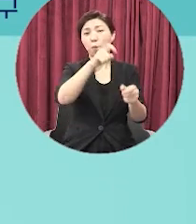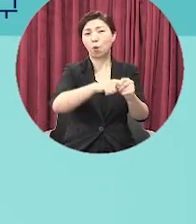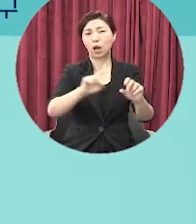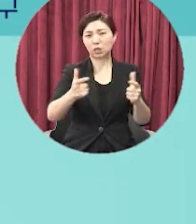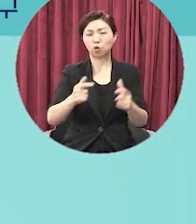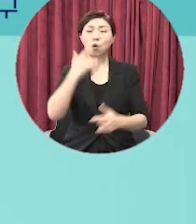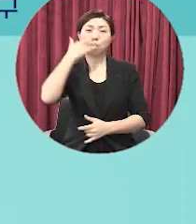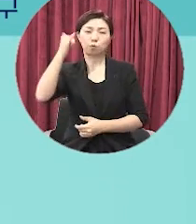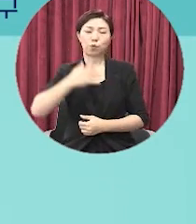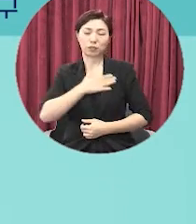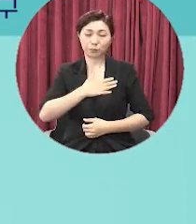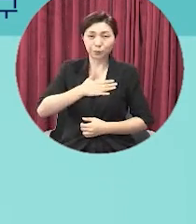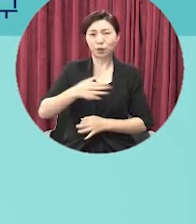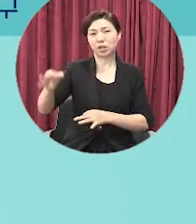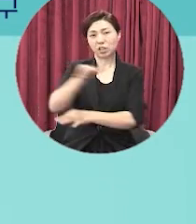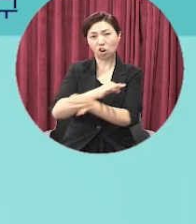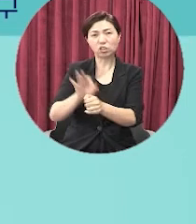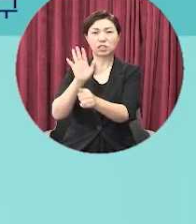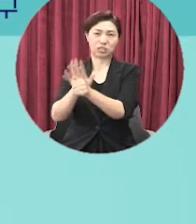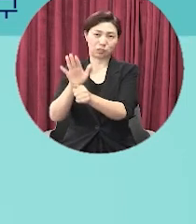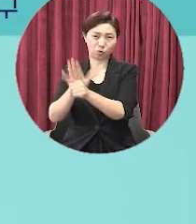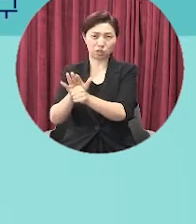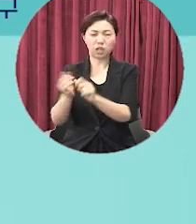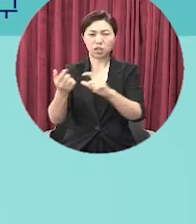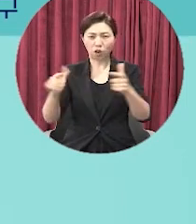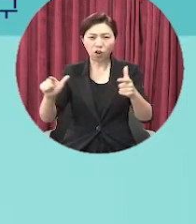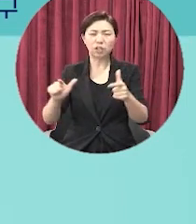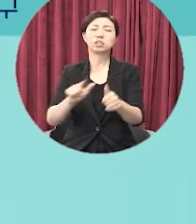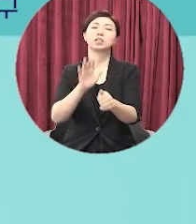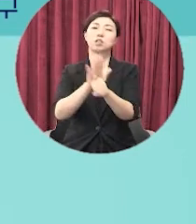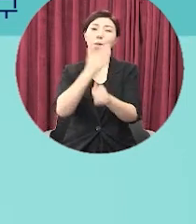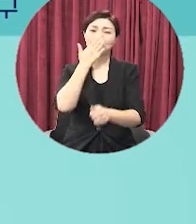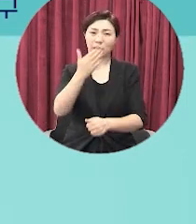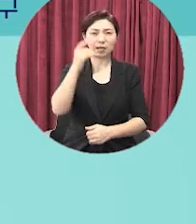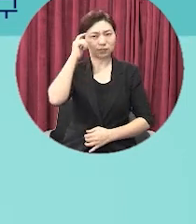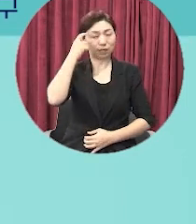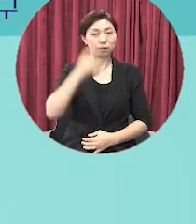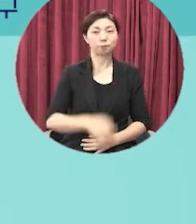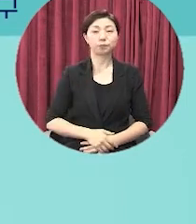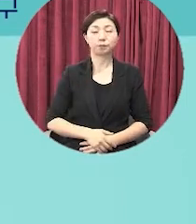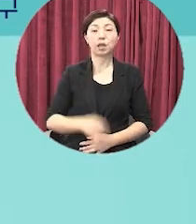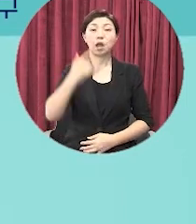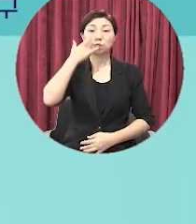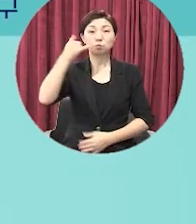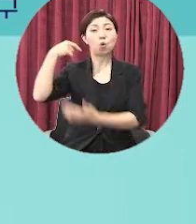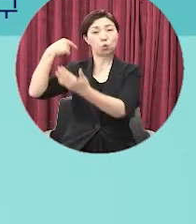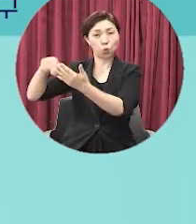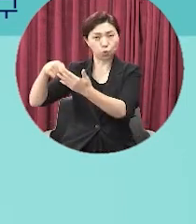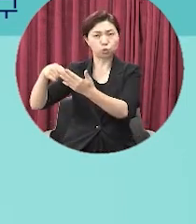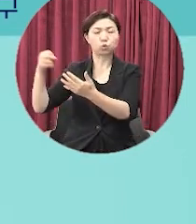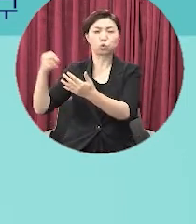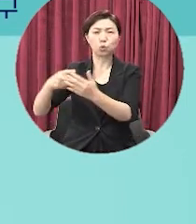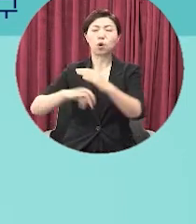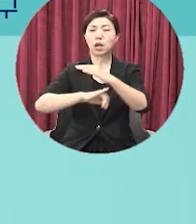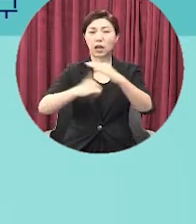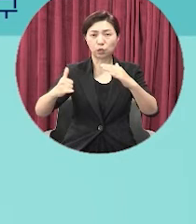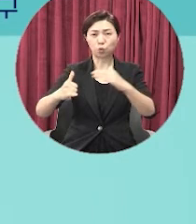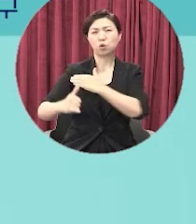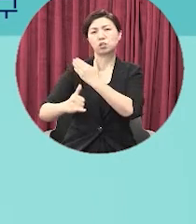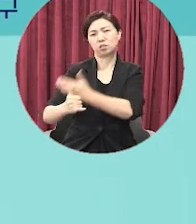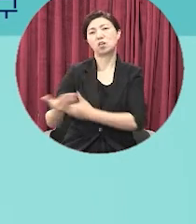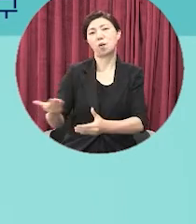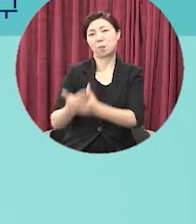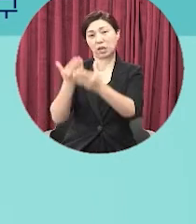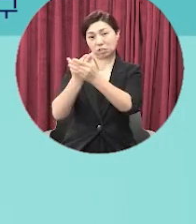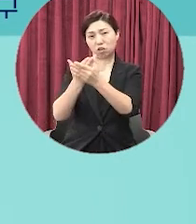정서 지원 경제 적정 4 이해할 수 있을 것이라고 생각합니다 이곳 부모 교육과 같은 가족 역량 강화 프로그램